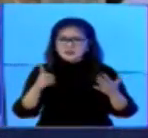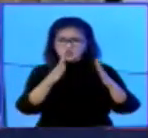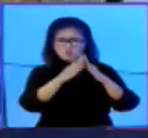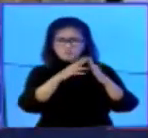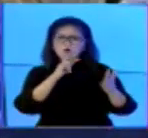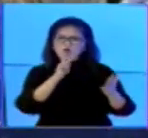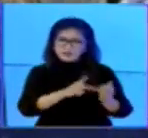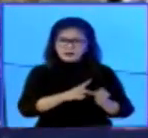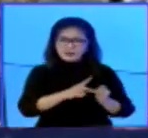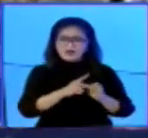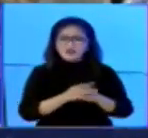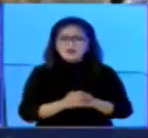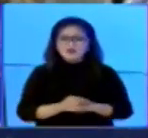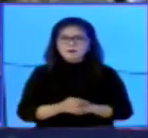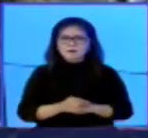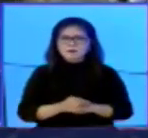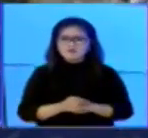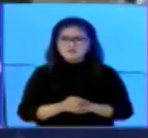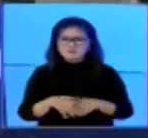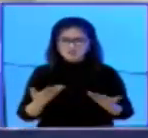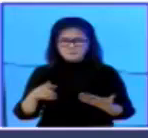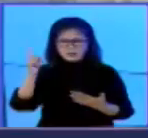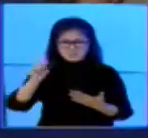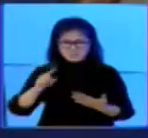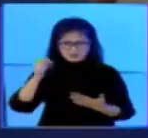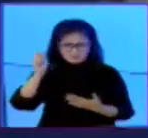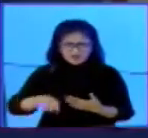kosong. Kosong? Iya. Itu jarang dipakai listriknya? Jarang, Bang.